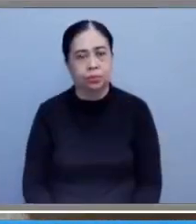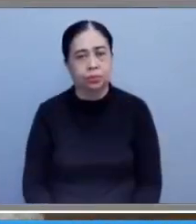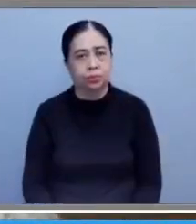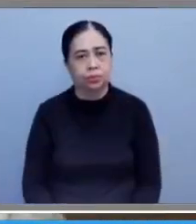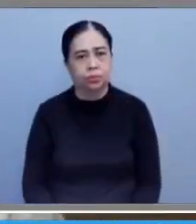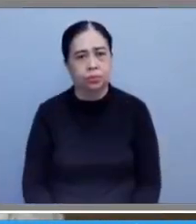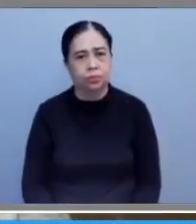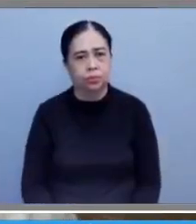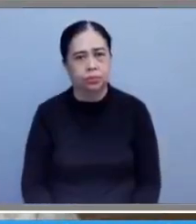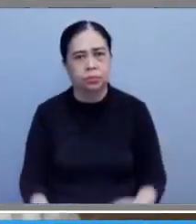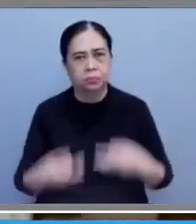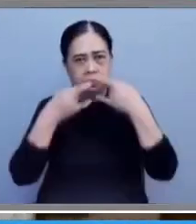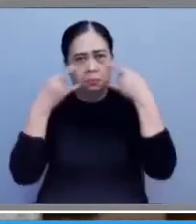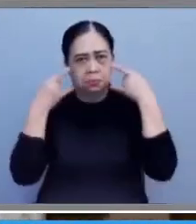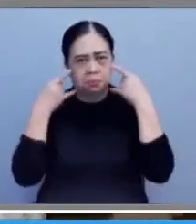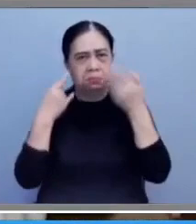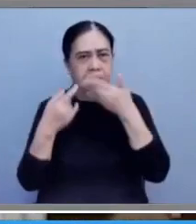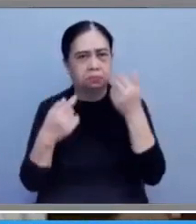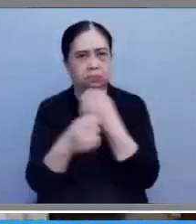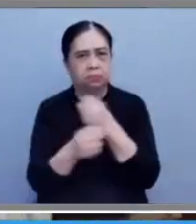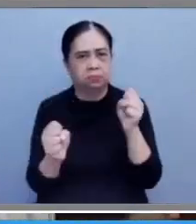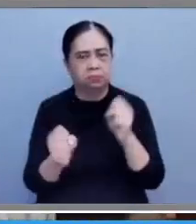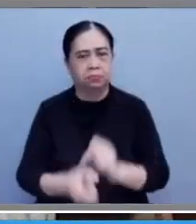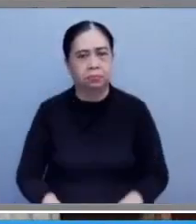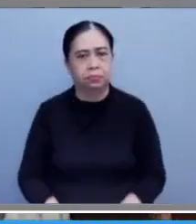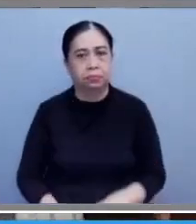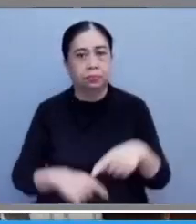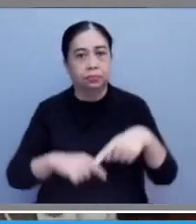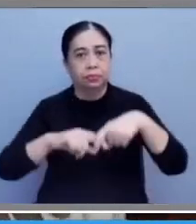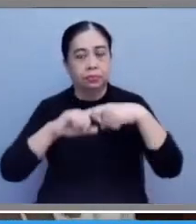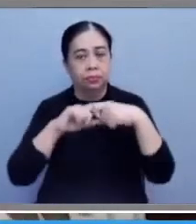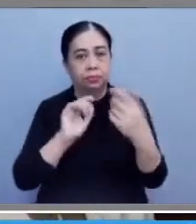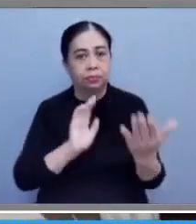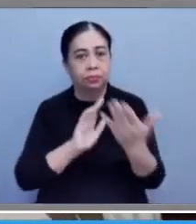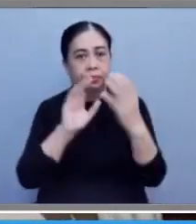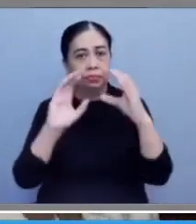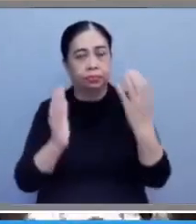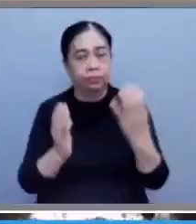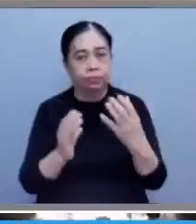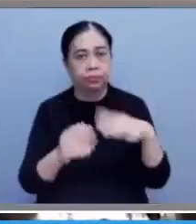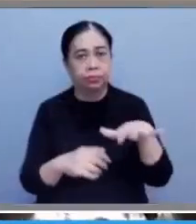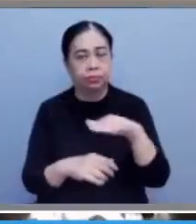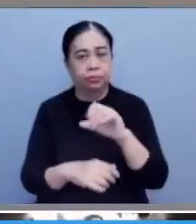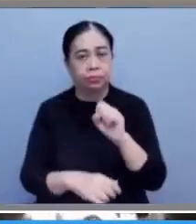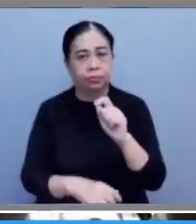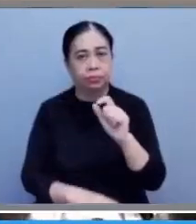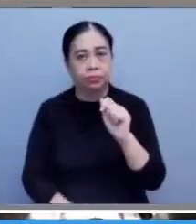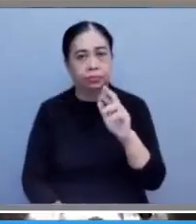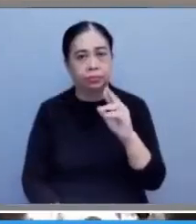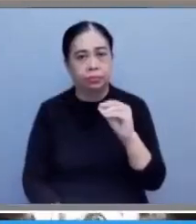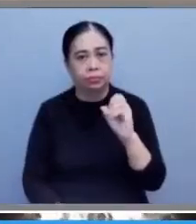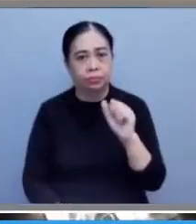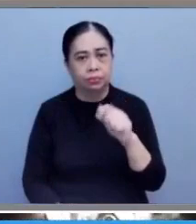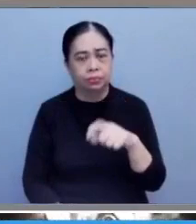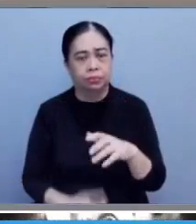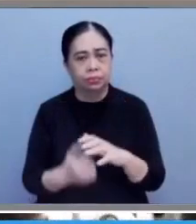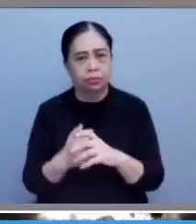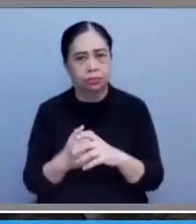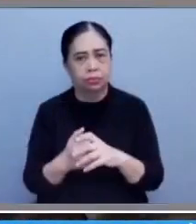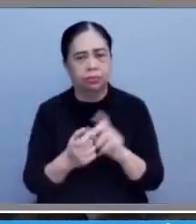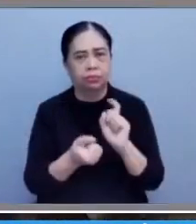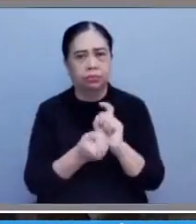sa katawan dahil suspendido ang face to face klase sa Sta Rosa ngayong araw at shift muna sa modular distance